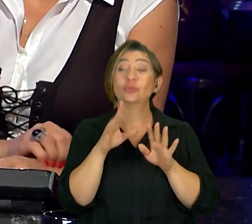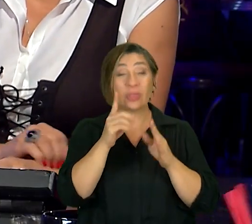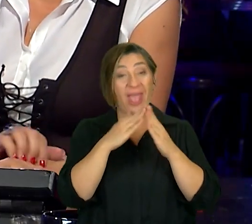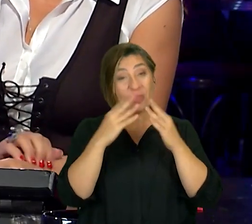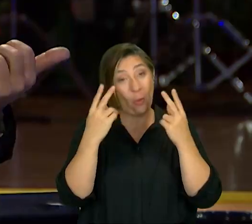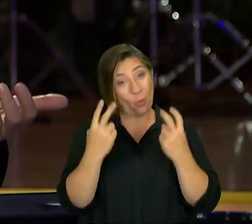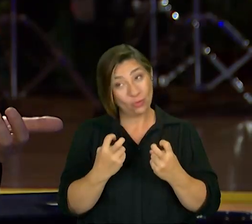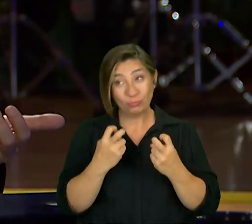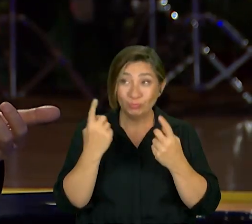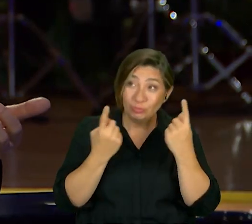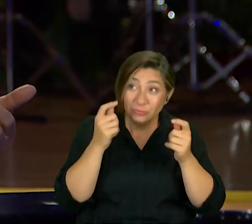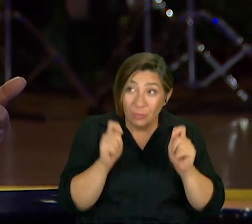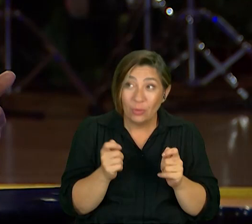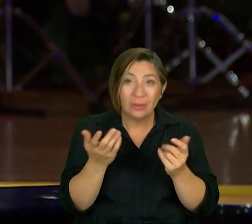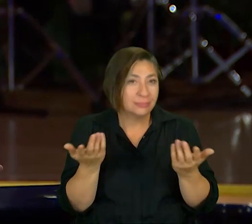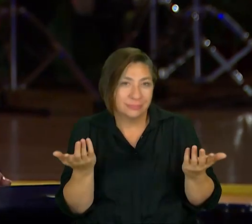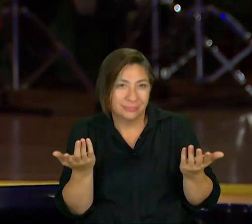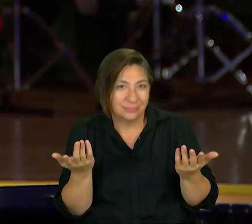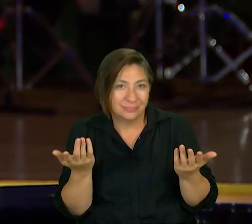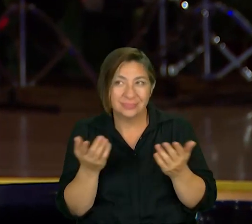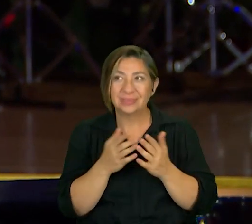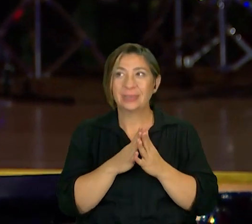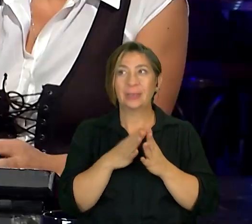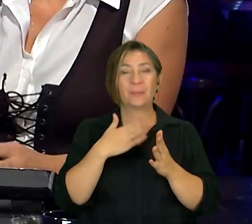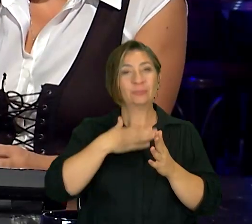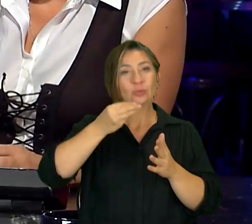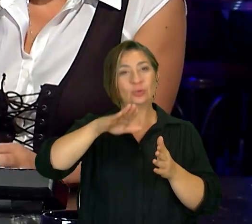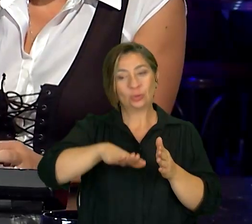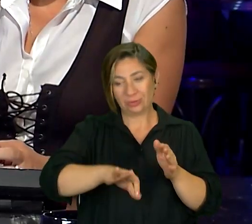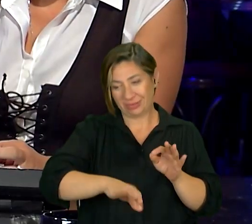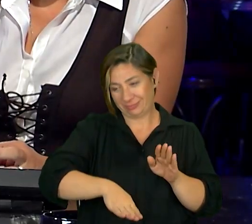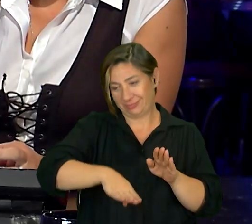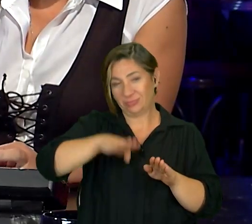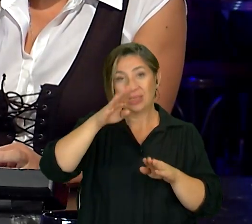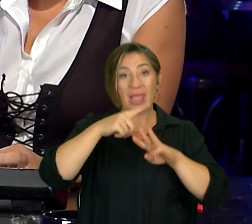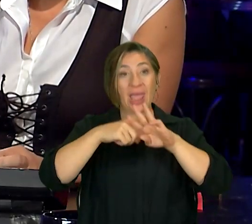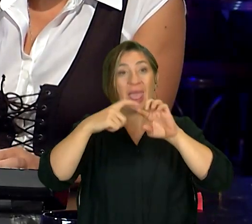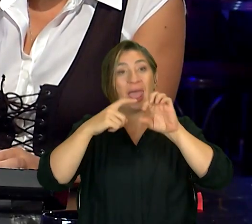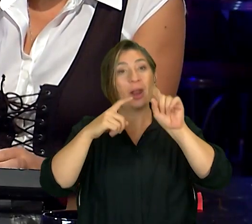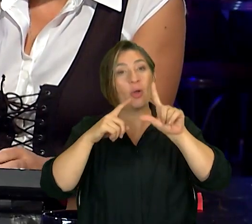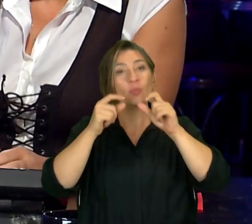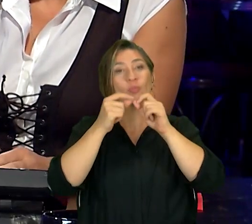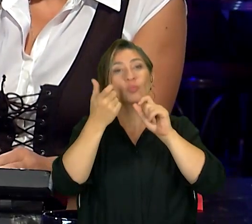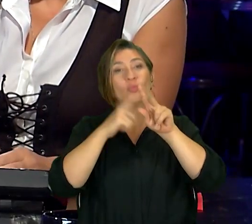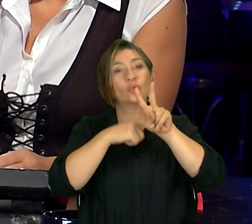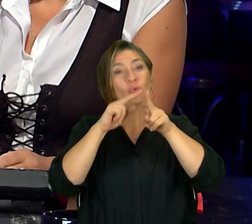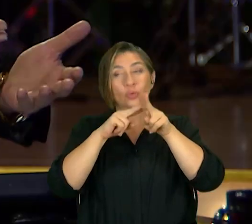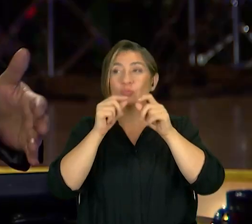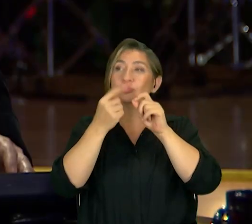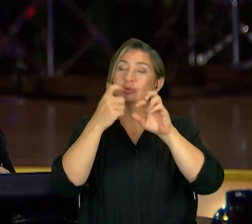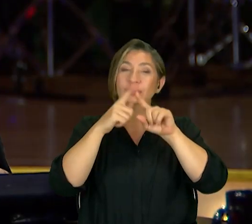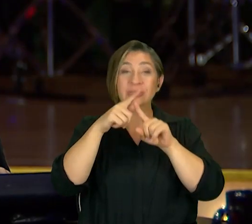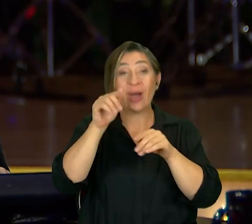evde oturup şey mi yapıyorlarmış? Ya şöyle bir şey, benim çocukluğumdan itibaren ben Erol Büyükburç'la büyüdüğüm için... Erol Bey'in